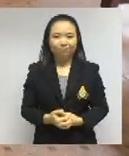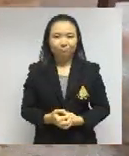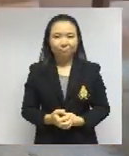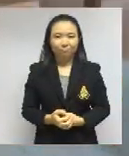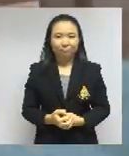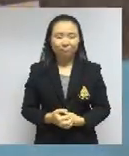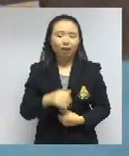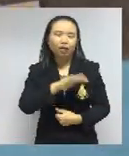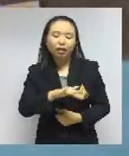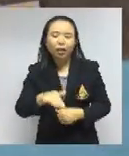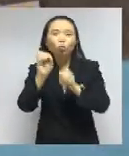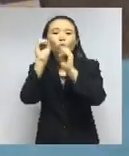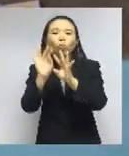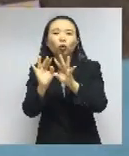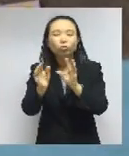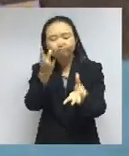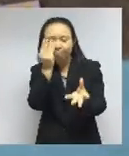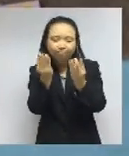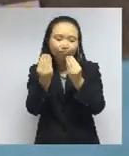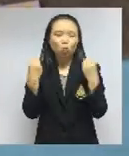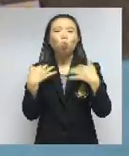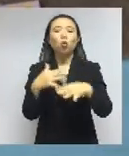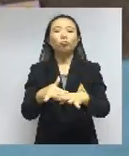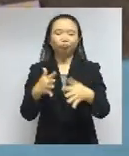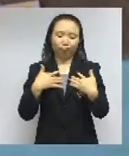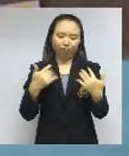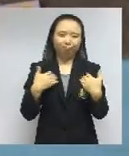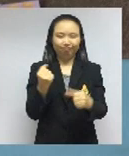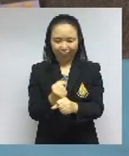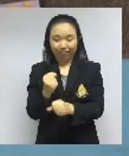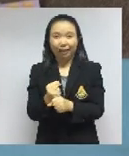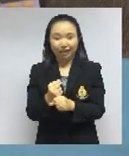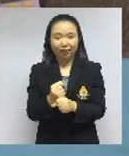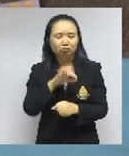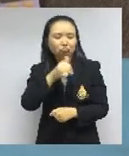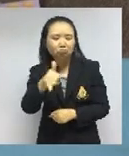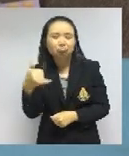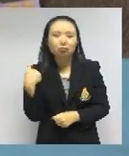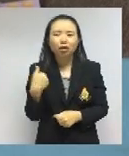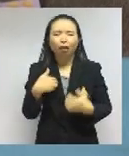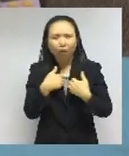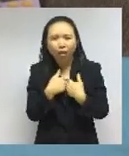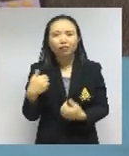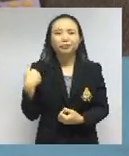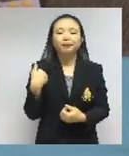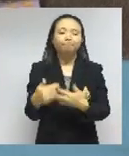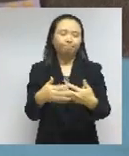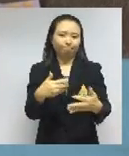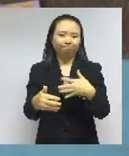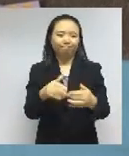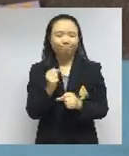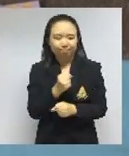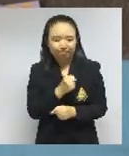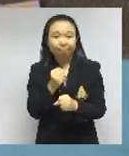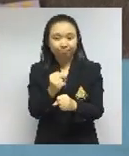Teach เด็กและครูเรียนรู้ไปด้วยกันแล้วก็มีความสุขค่ะในการทำงานนะคะในบางครั้งอาจจะเหนื่อยจะท้อนะคะใน